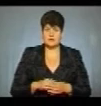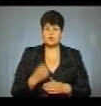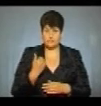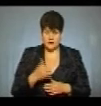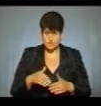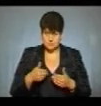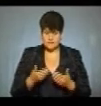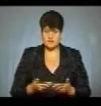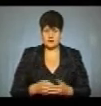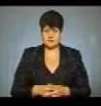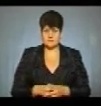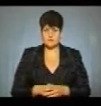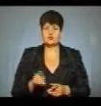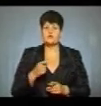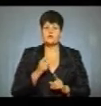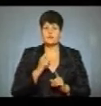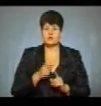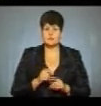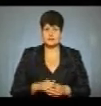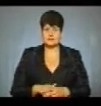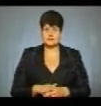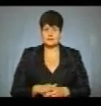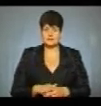І до нашого зверталися? Що вам відповіли?